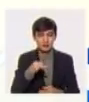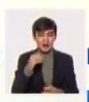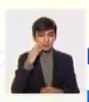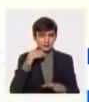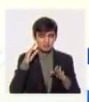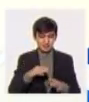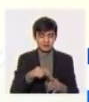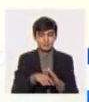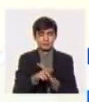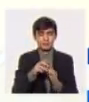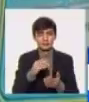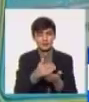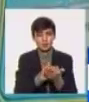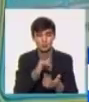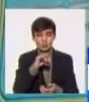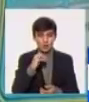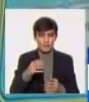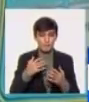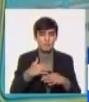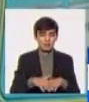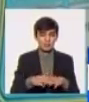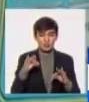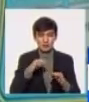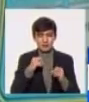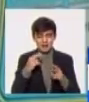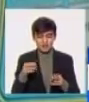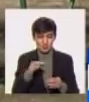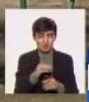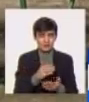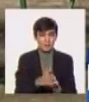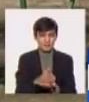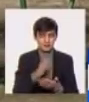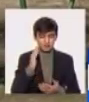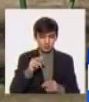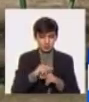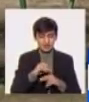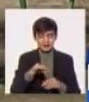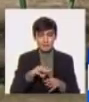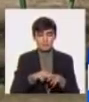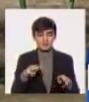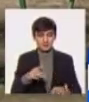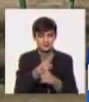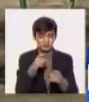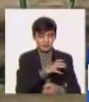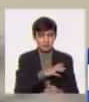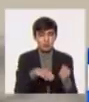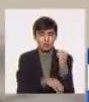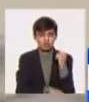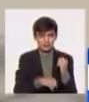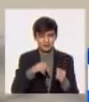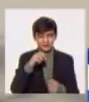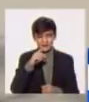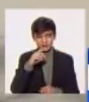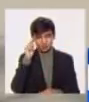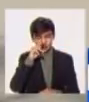канале ведется запись уроков естественно-математического направления. В Министерстве образования также сообщили, что в последней четверти по